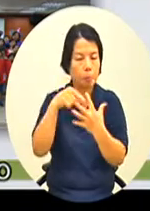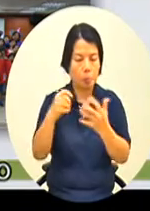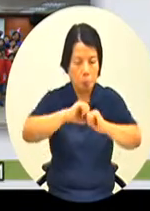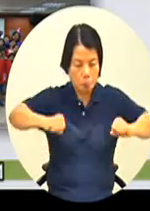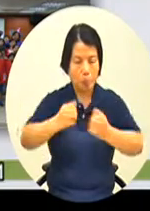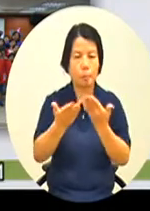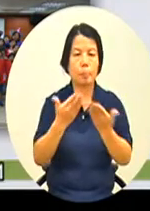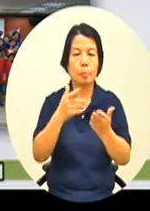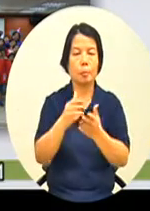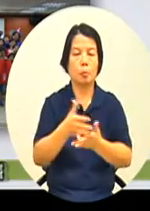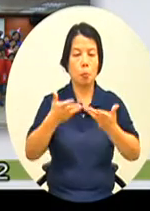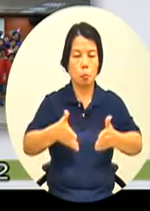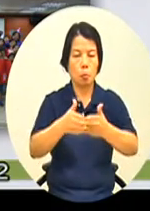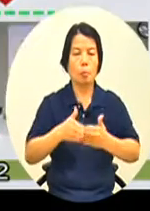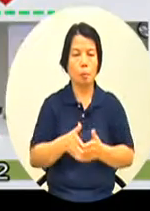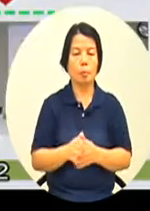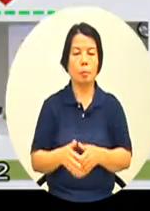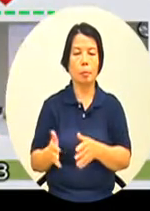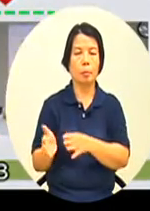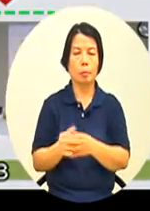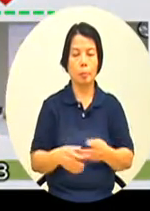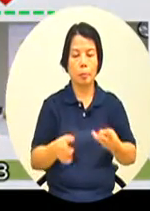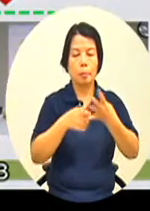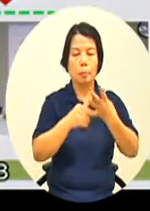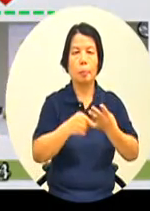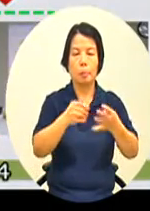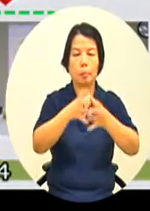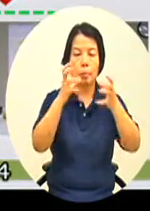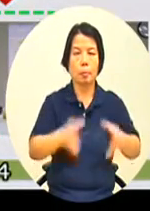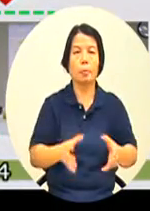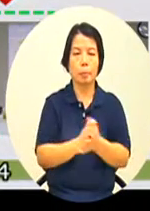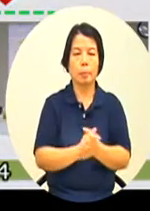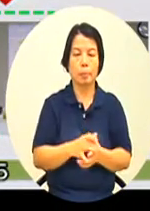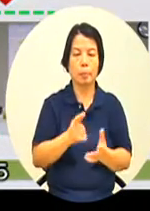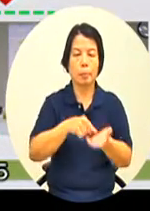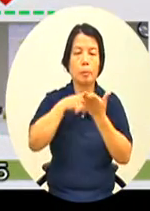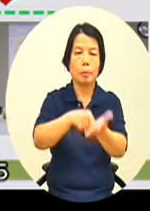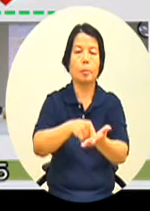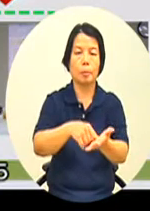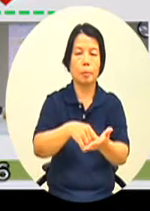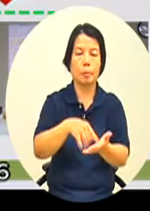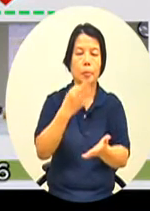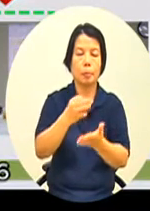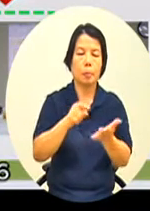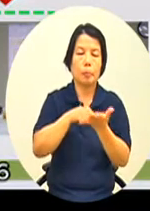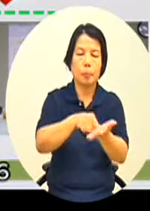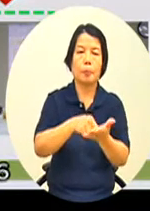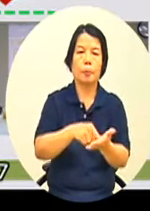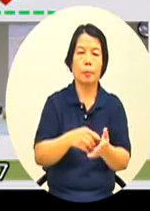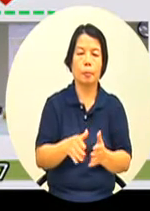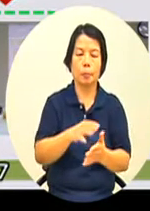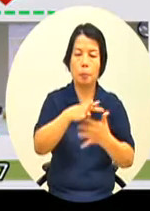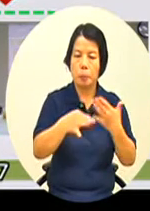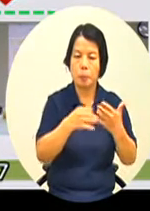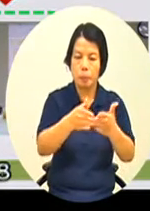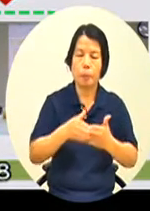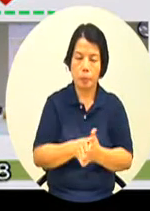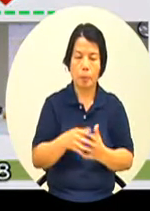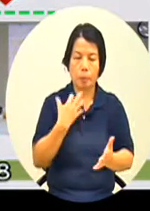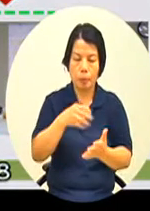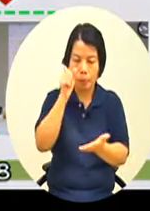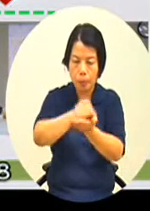重要性。第四个部分，我们落实我们才能申报的制度，来贯彻廉政伦理事件的登